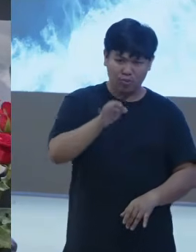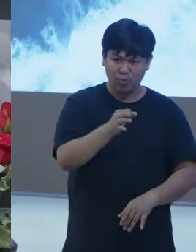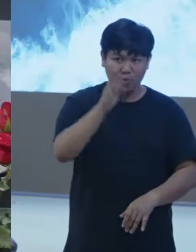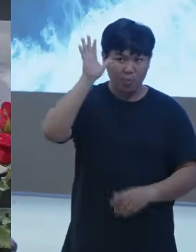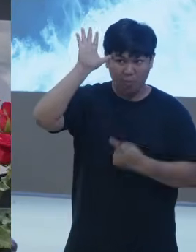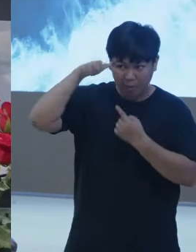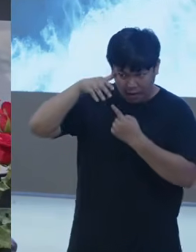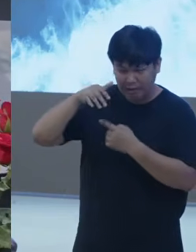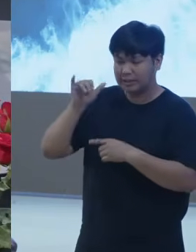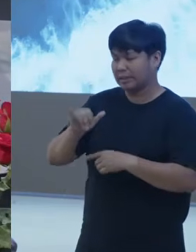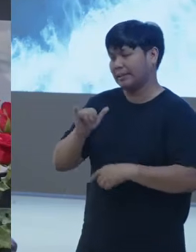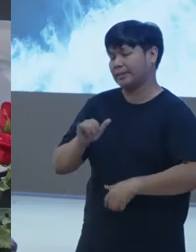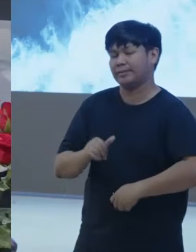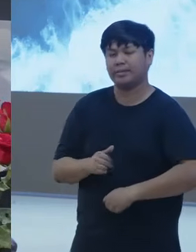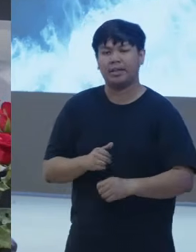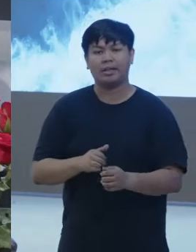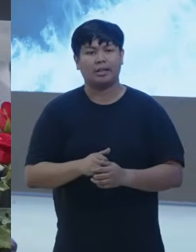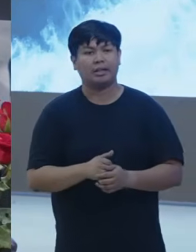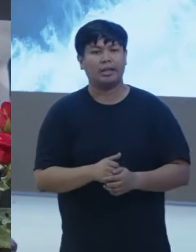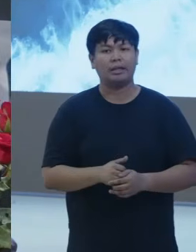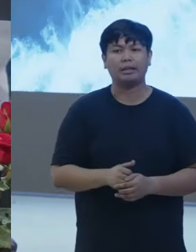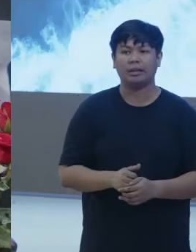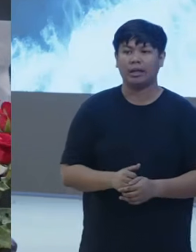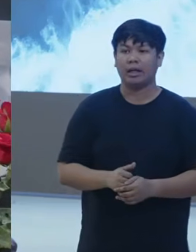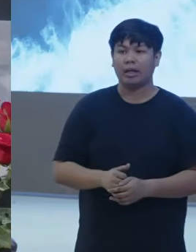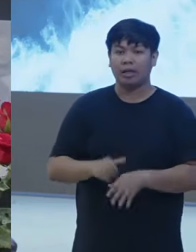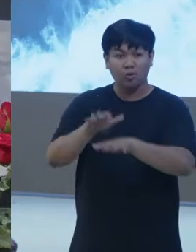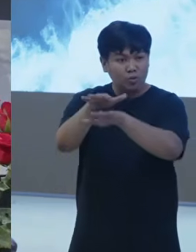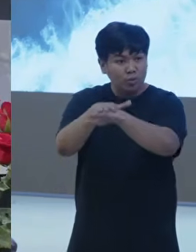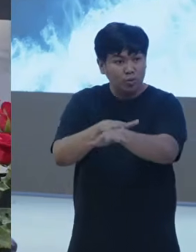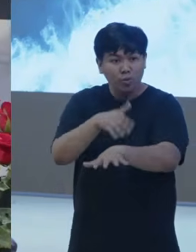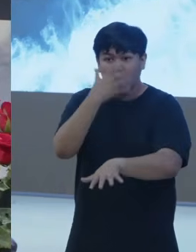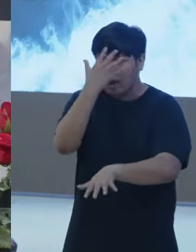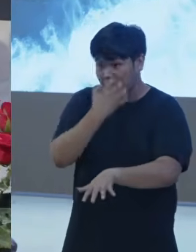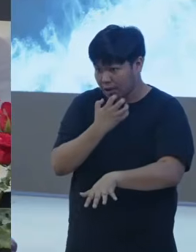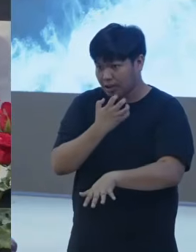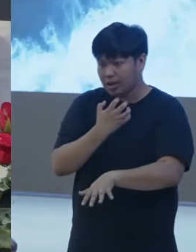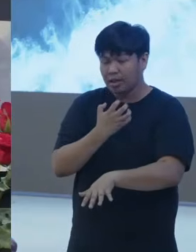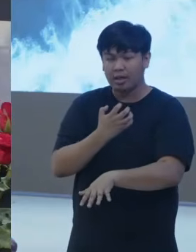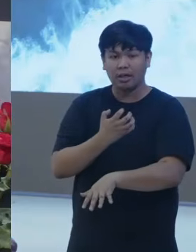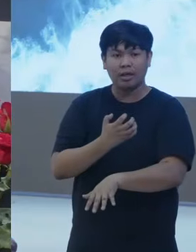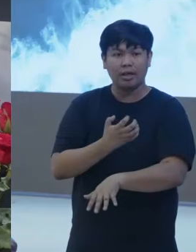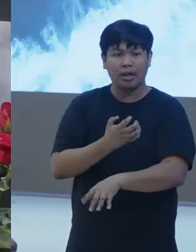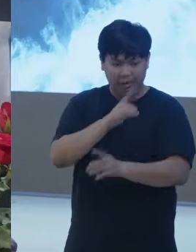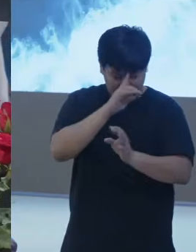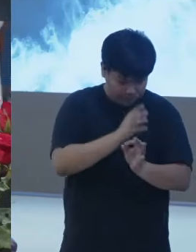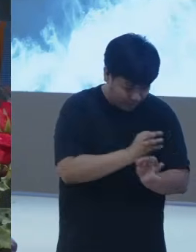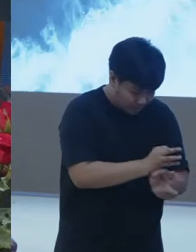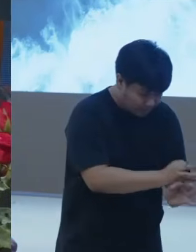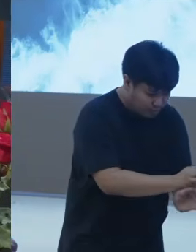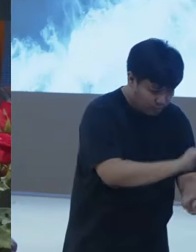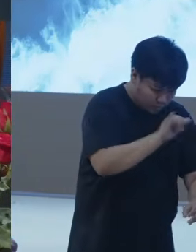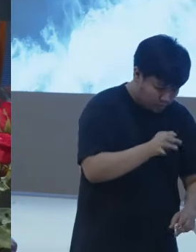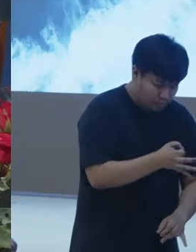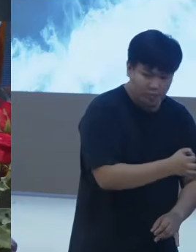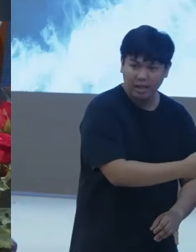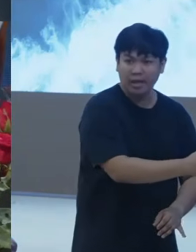gracious and merciful, hindi madaling nagalit, slow to anger, tapat ang pag-ibig, steadfast